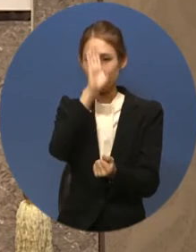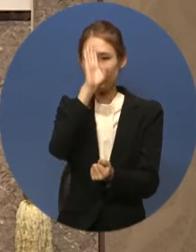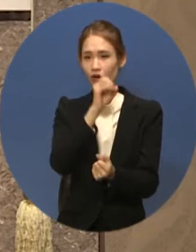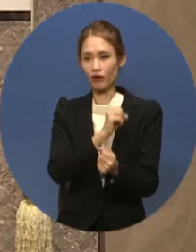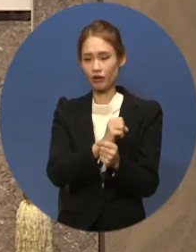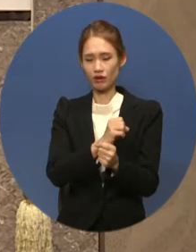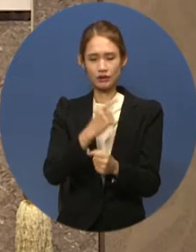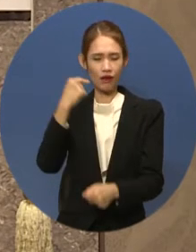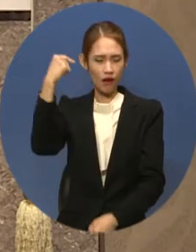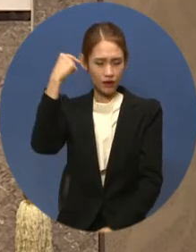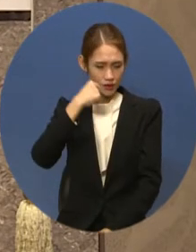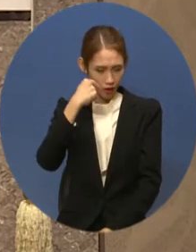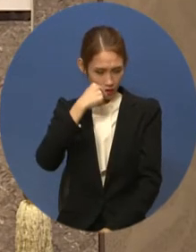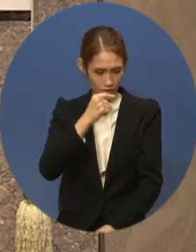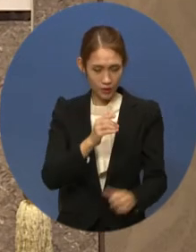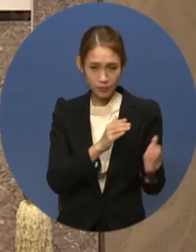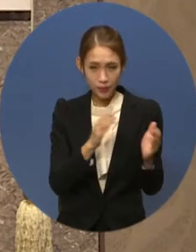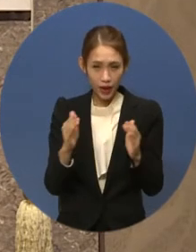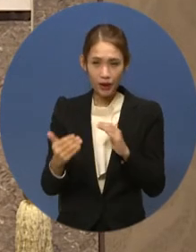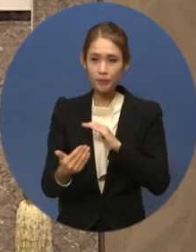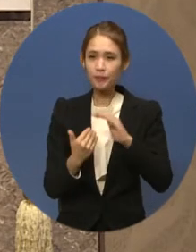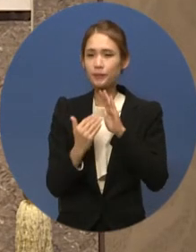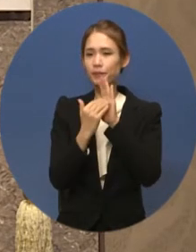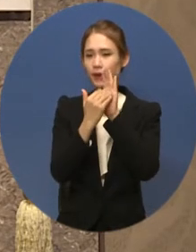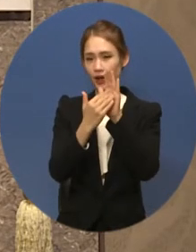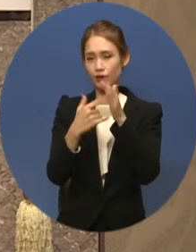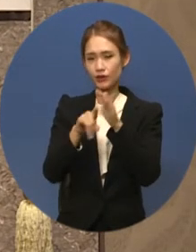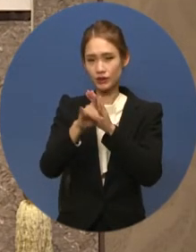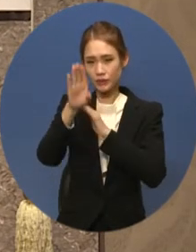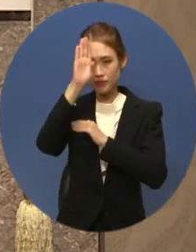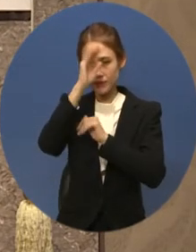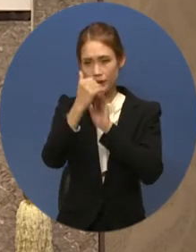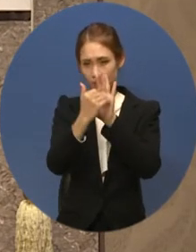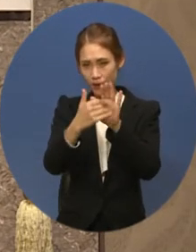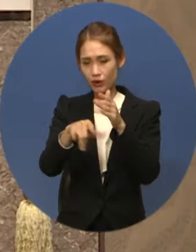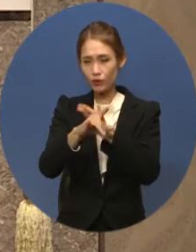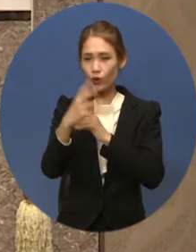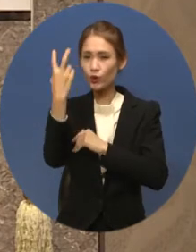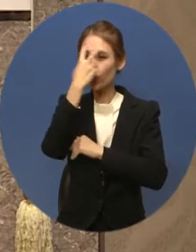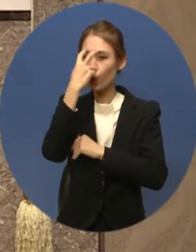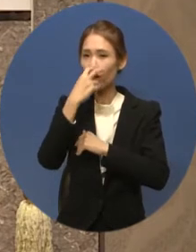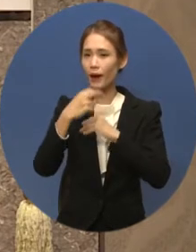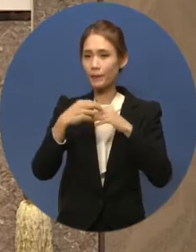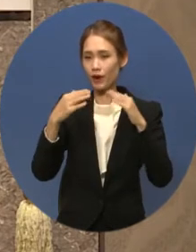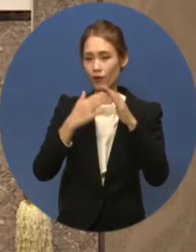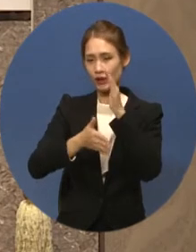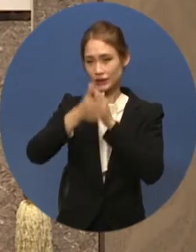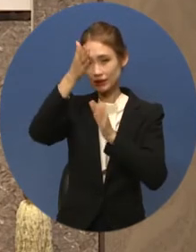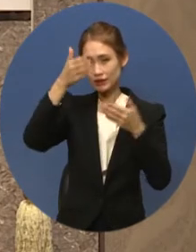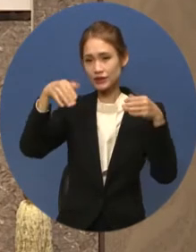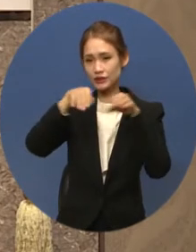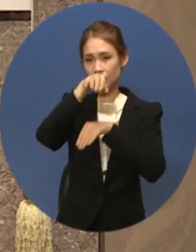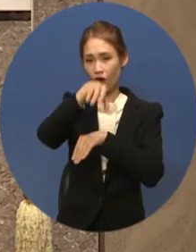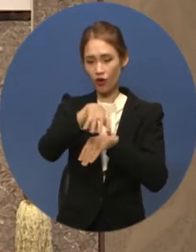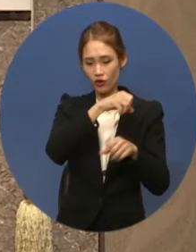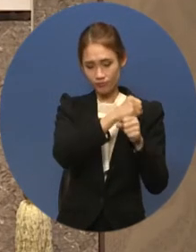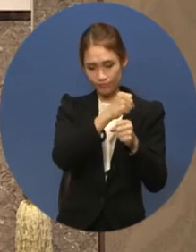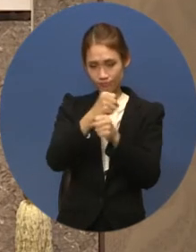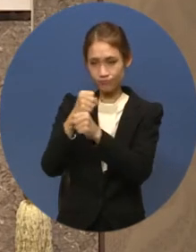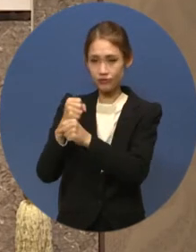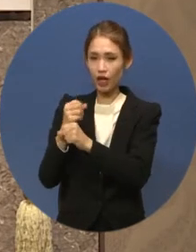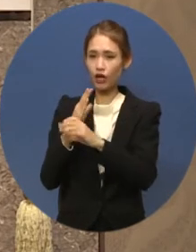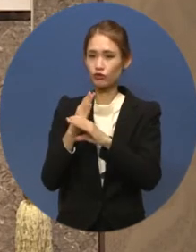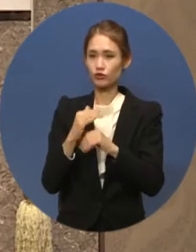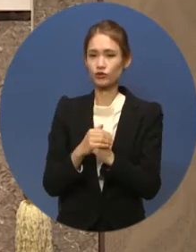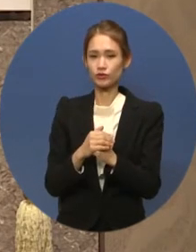대비할 수 있는 그럼 천 첨단 방역 체계를 갖춘 의향 병원 시설들을 만들어 가고 있습니다 아 이런